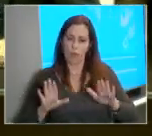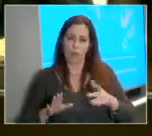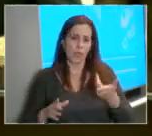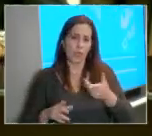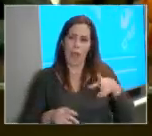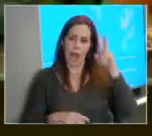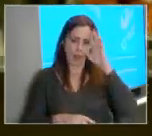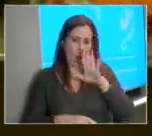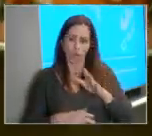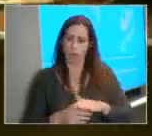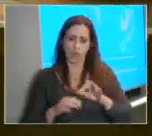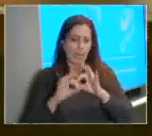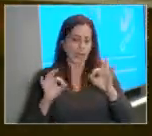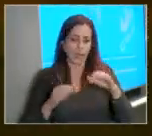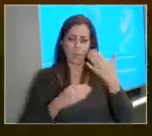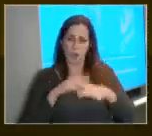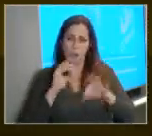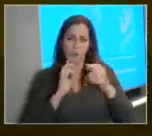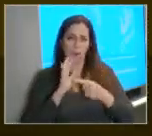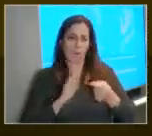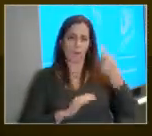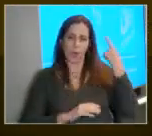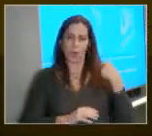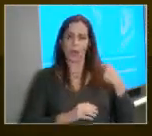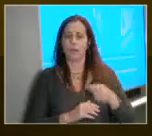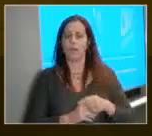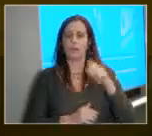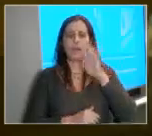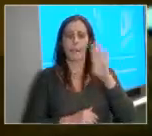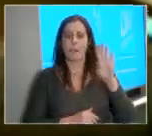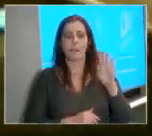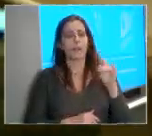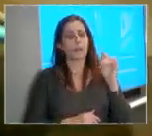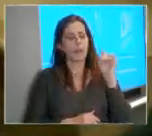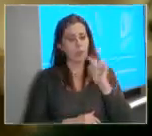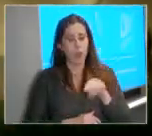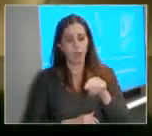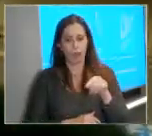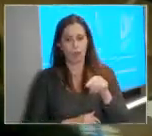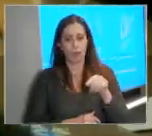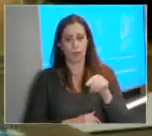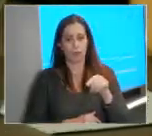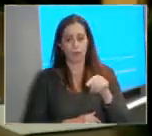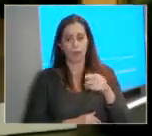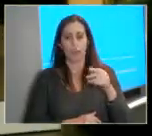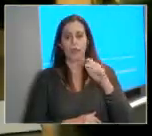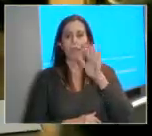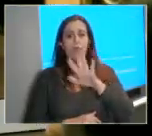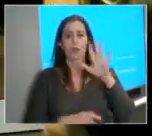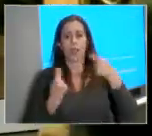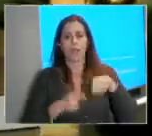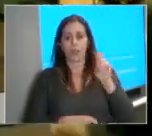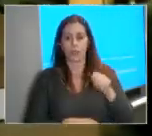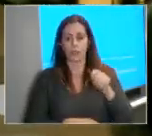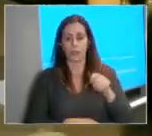קמפיין הליכוד שהתחיל מיד עם תום הבחירות בפעם הקודמת. נתניהו הגיע כאשר לקח 55 חברי